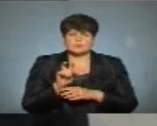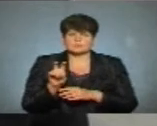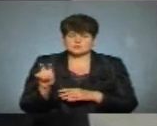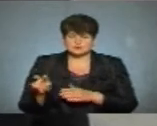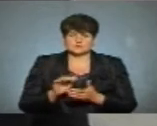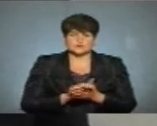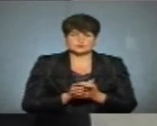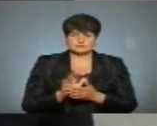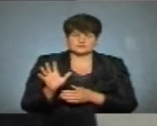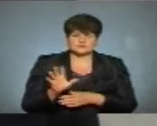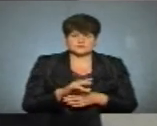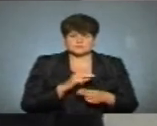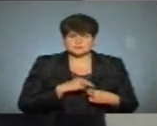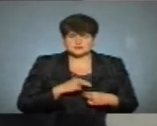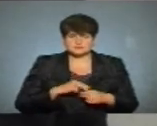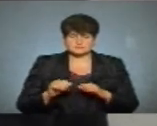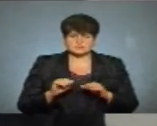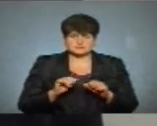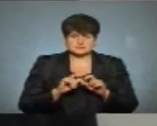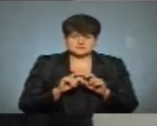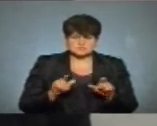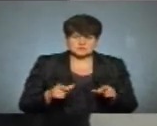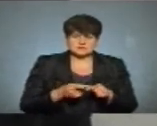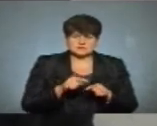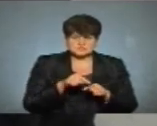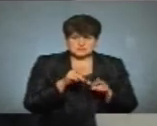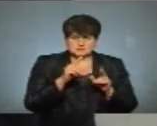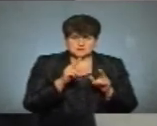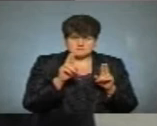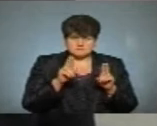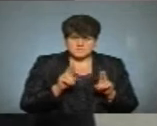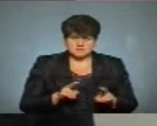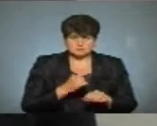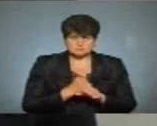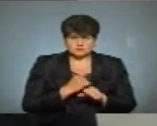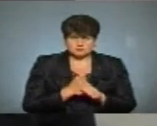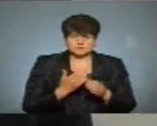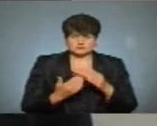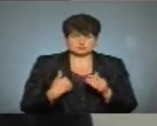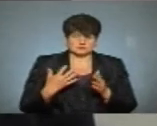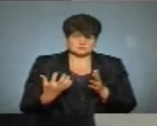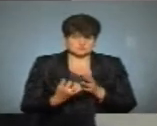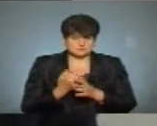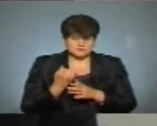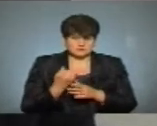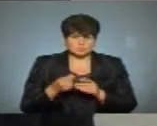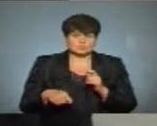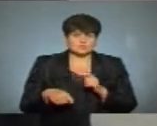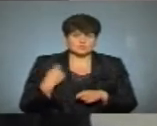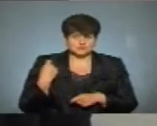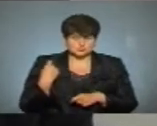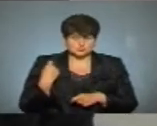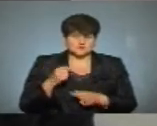ознайомлювати усіх працівників і керівників закладів з цими правилами роботи. Якщо ми будемо виявляти якісь